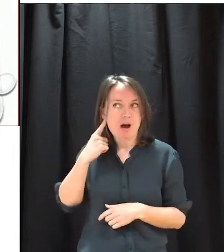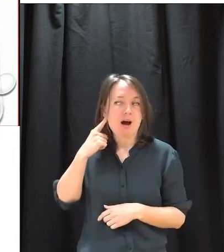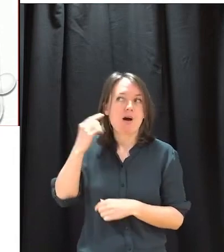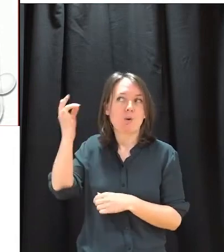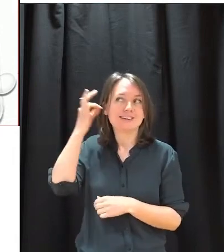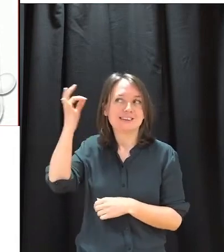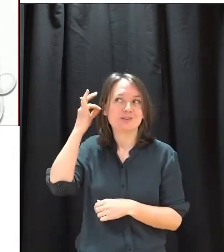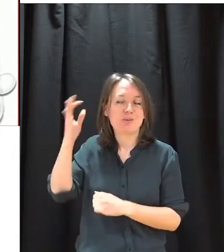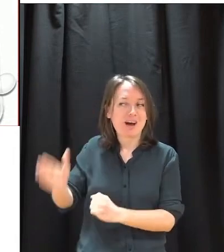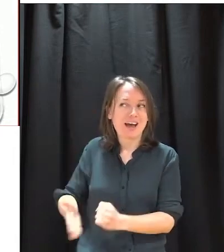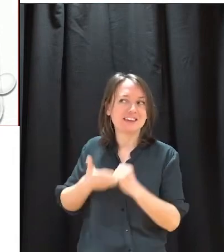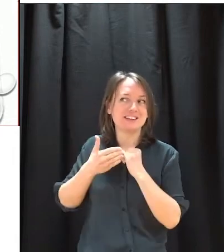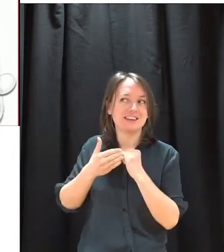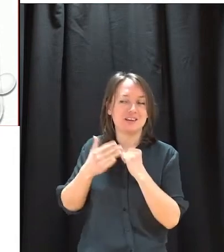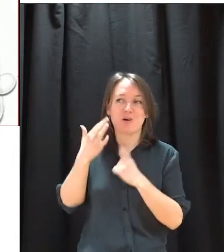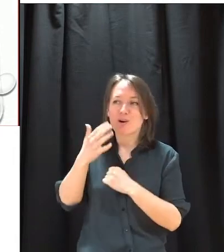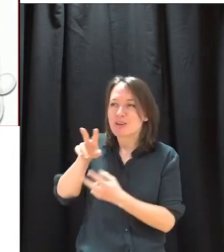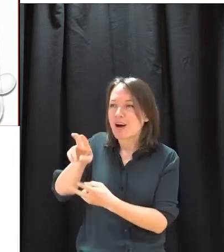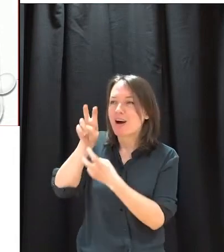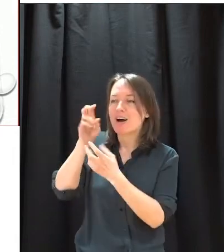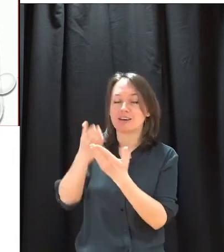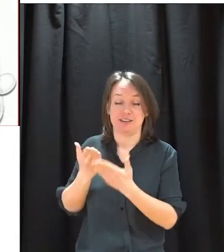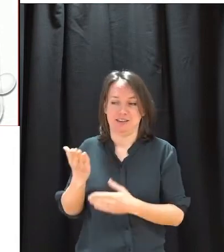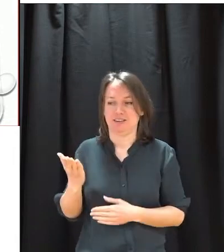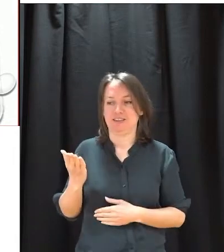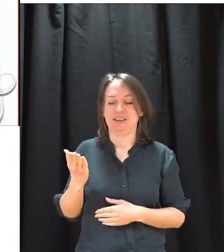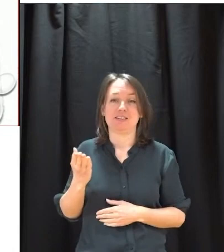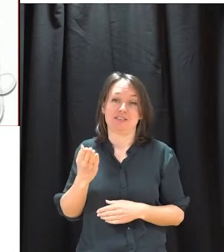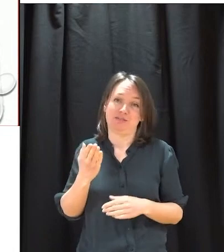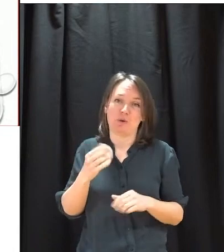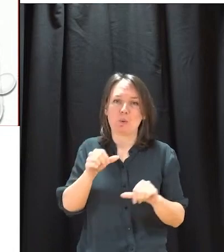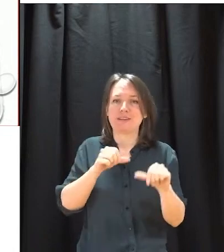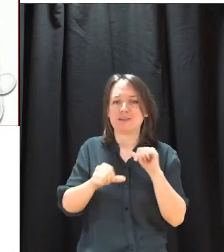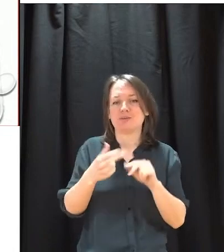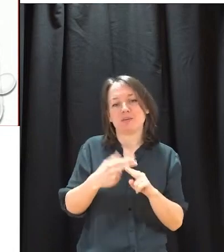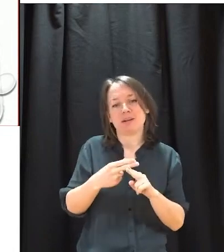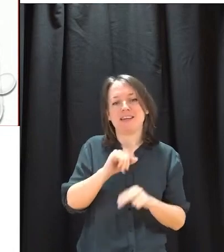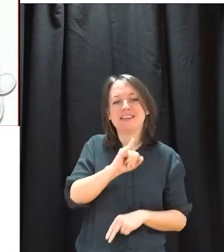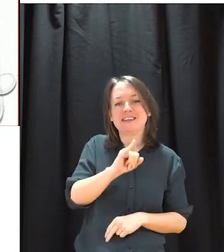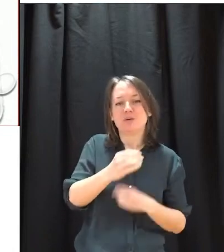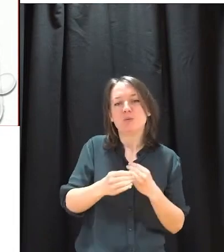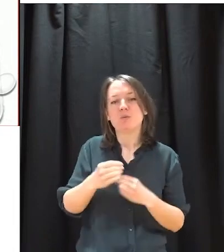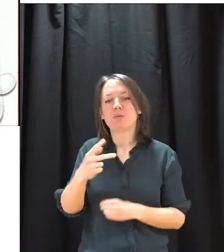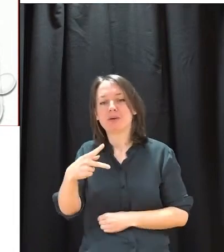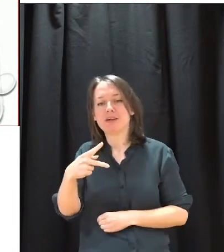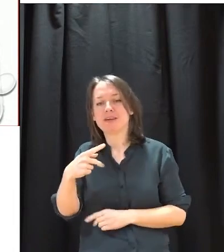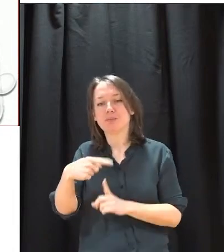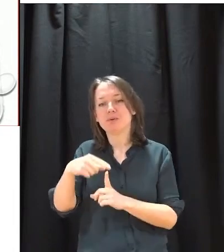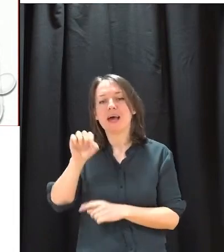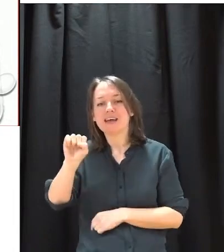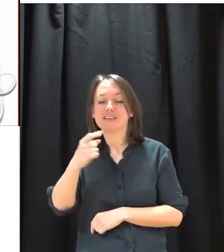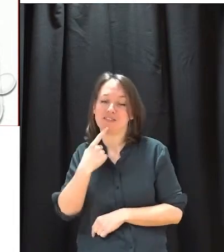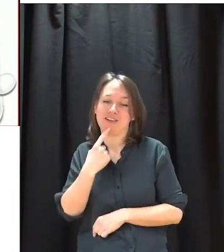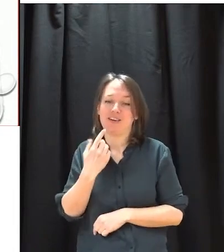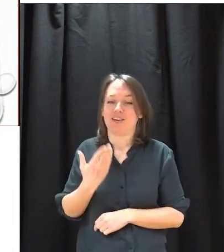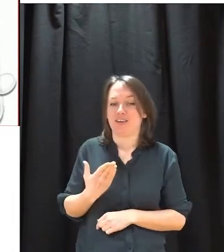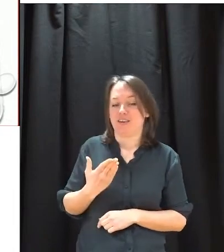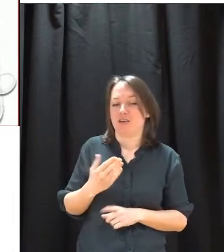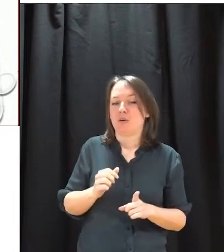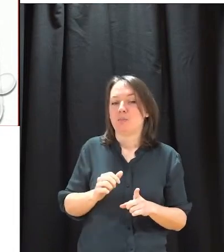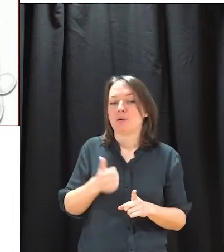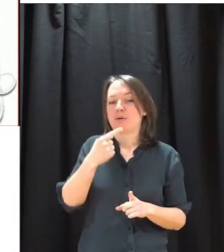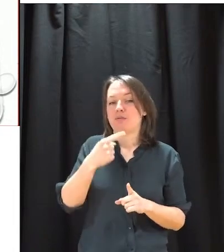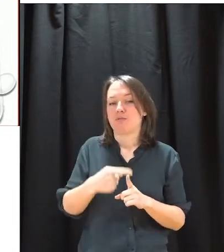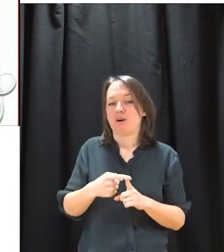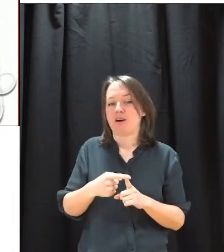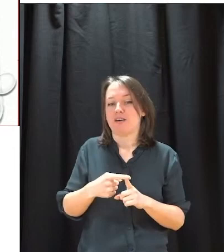on s'aperçoit que les conditions, ce que j'ai appelé I ou P plus S, c'est-à-dire les conditions avec, quand on a ajouté le son, la première session, en fait, il